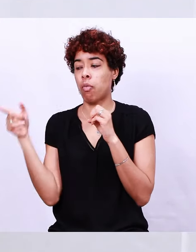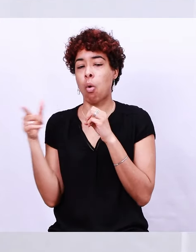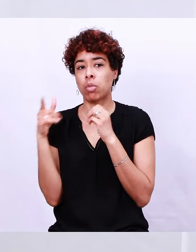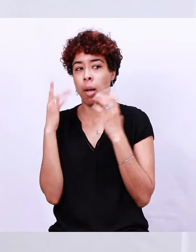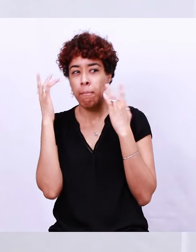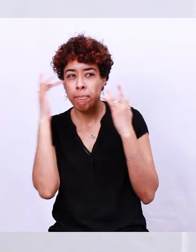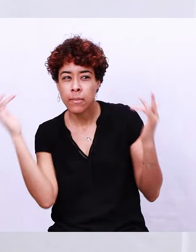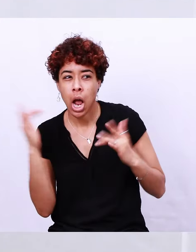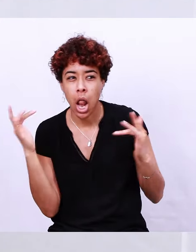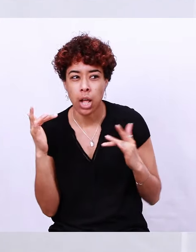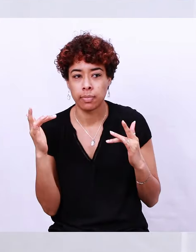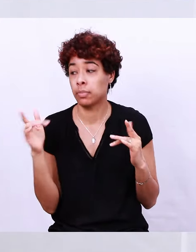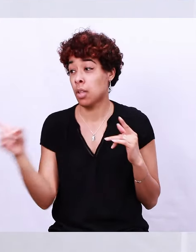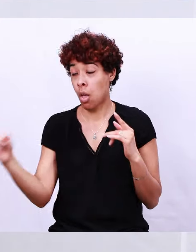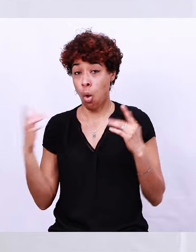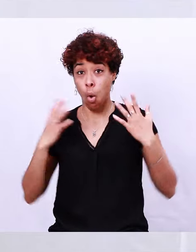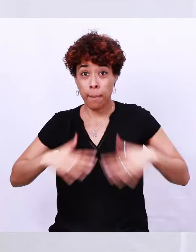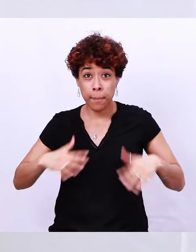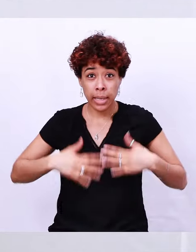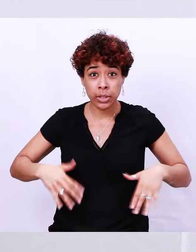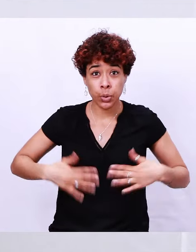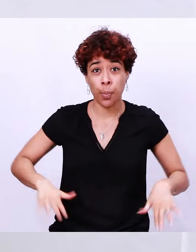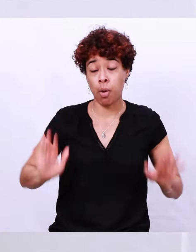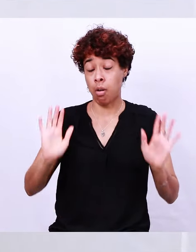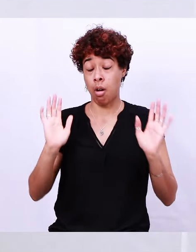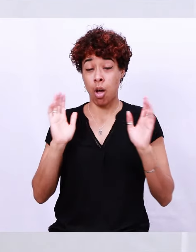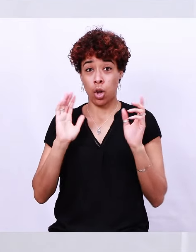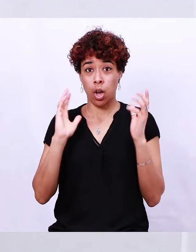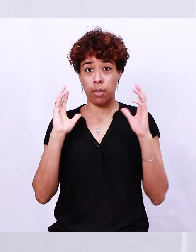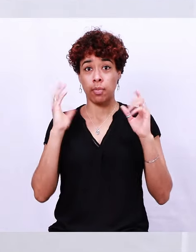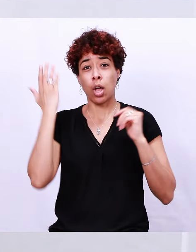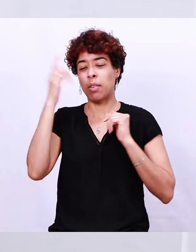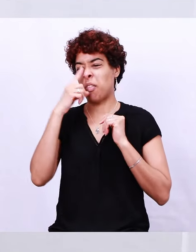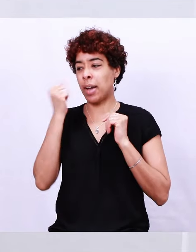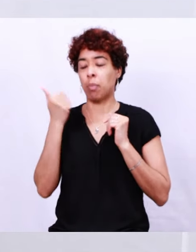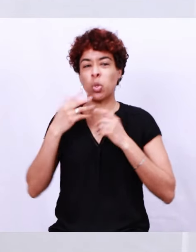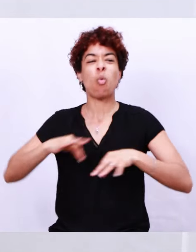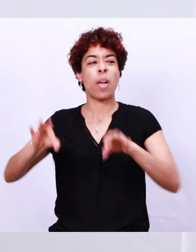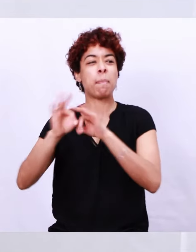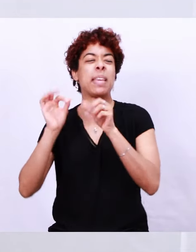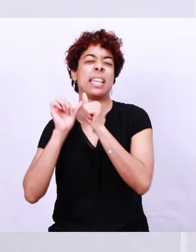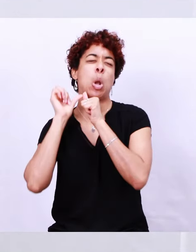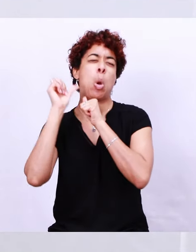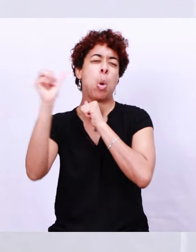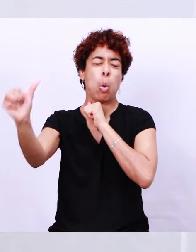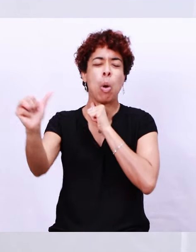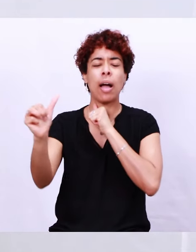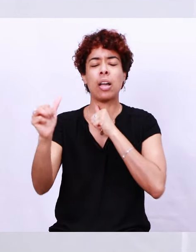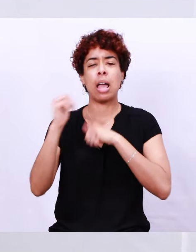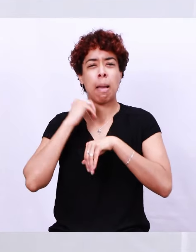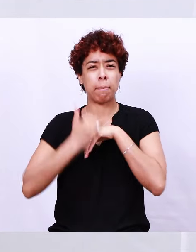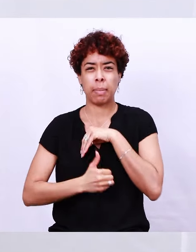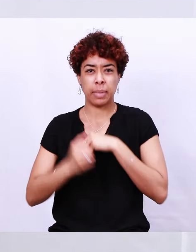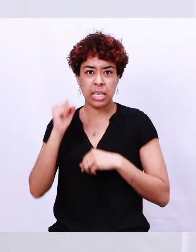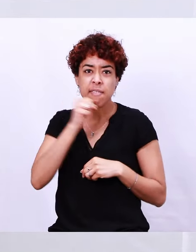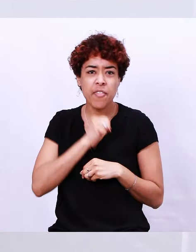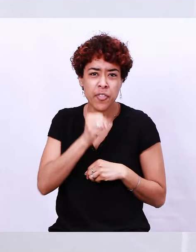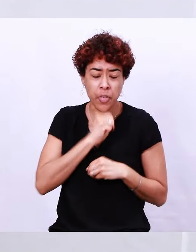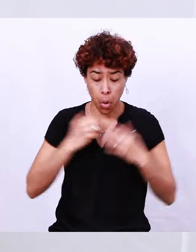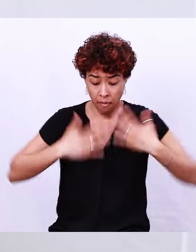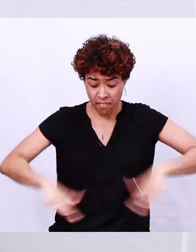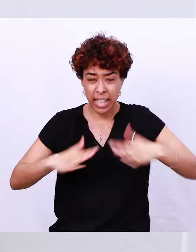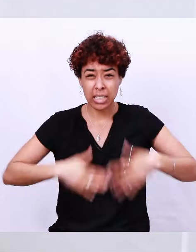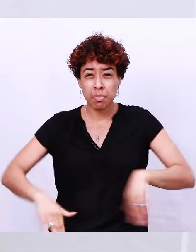qu'ils vont faire ils vont commencer à se déguiser et puis ils vont faire semblant de venir d'un pays lointain et puis montrer qu'ils ont du pain rassis qu'ils ont des vêtements